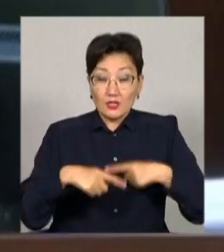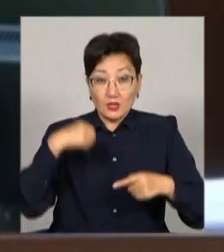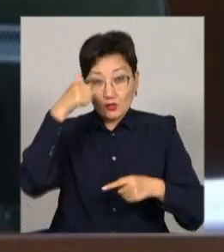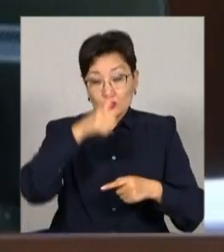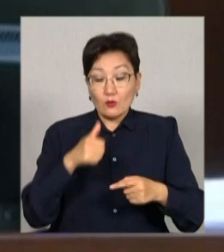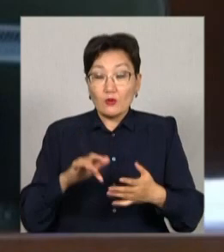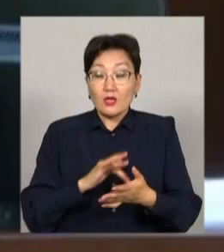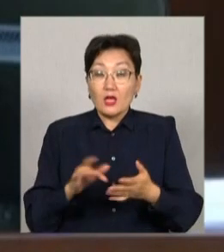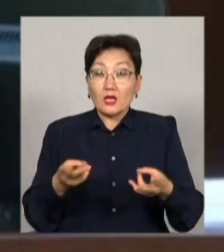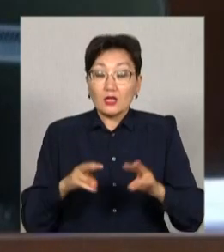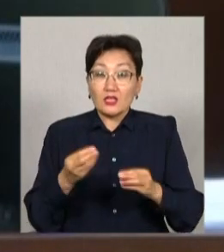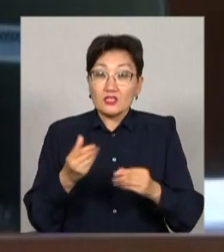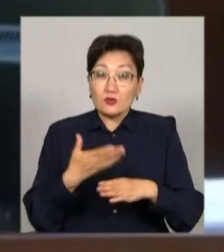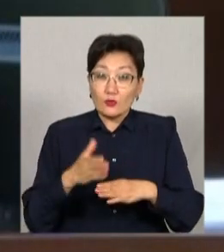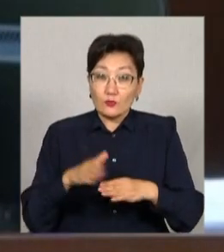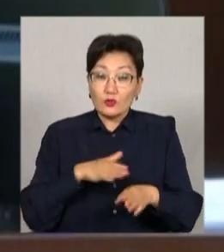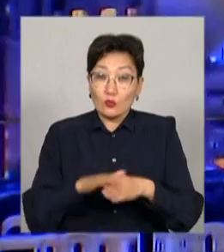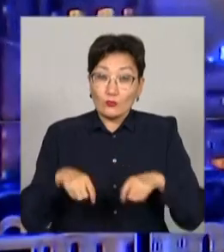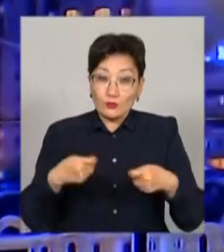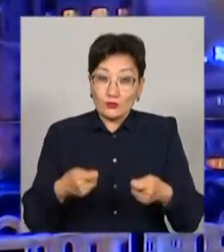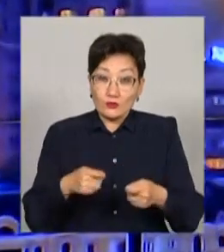кезде қалған соманы тауып беруге жұмыстейік.